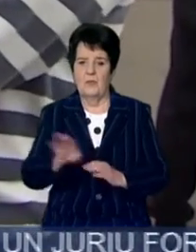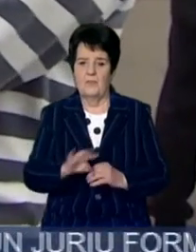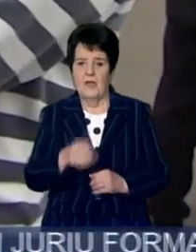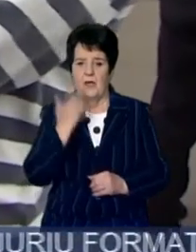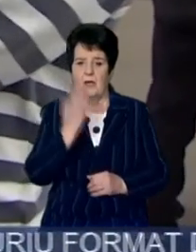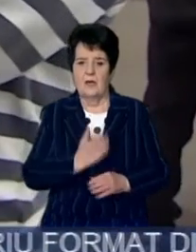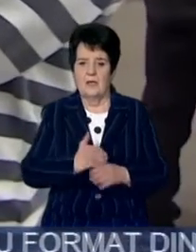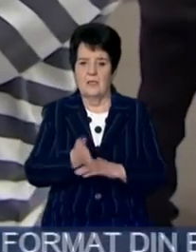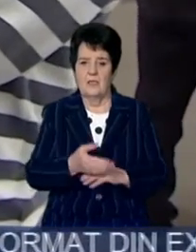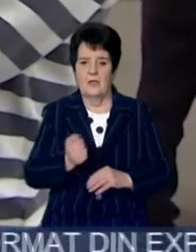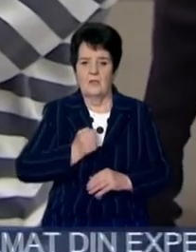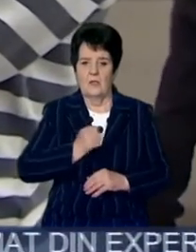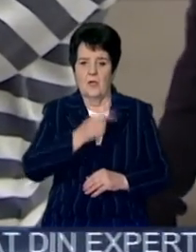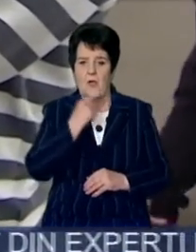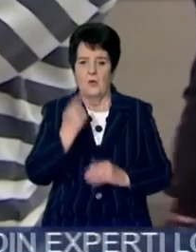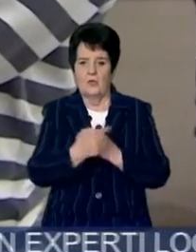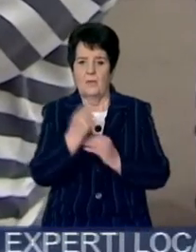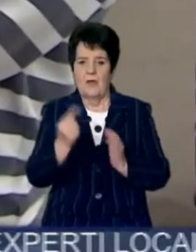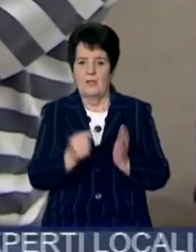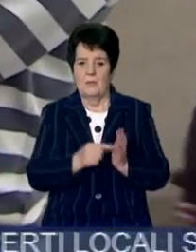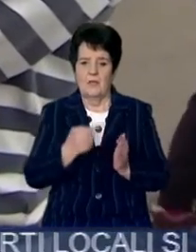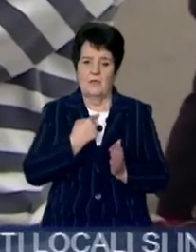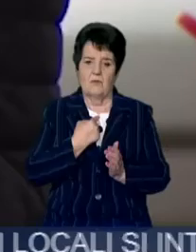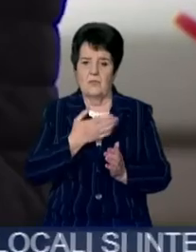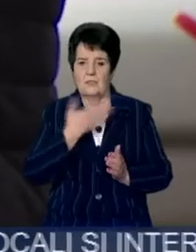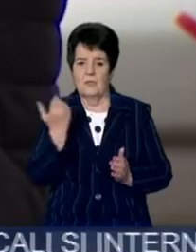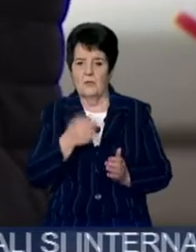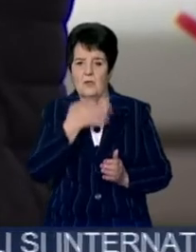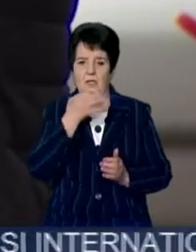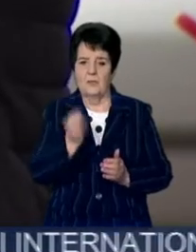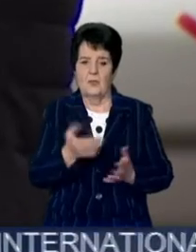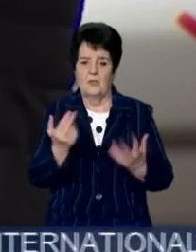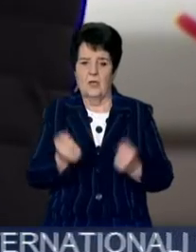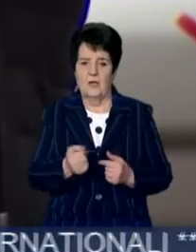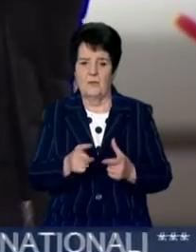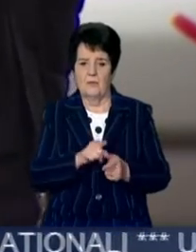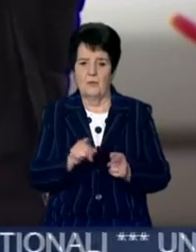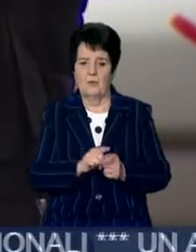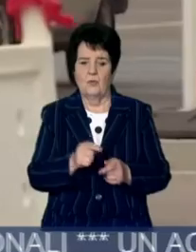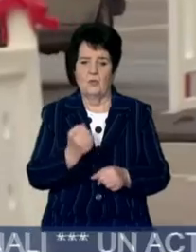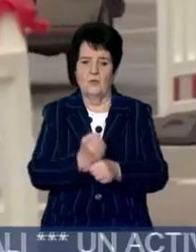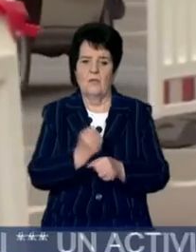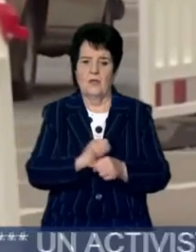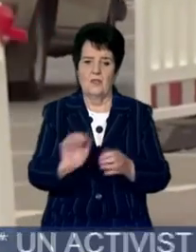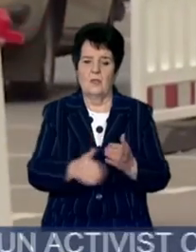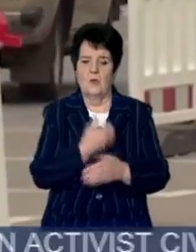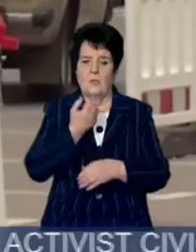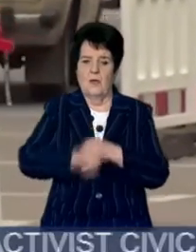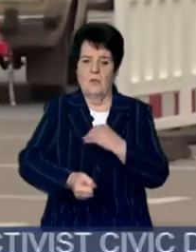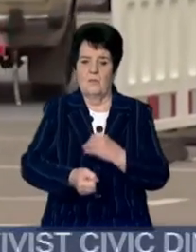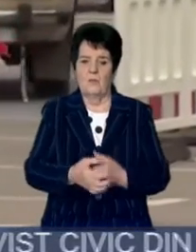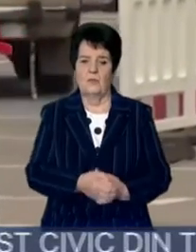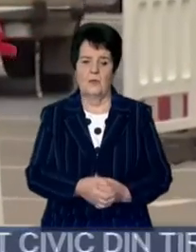Când am trecut pe lângă soldații ruși, m-au întrebat dacă am votat sau nu. Chiar dacă le-am spus că am votat, m-au impus să o fac din nou. După